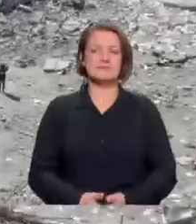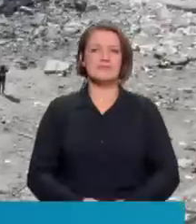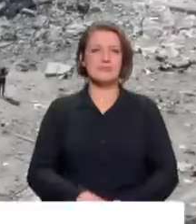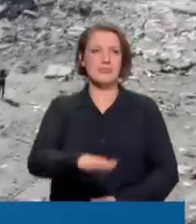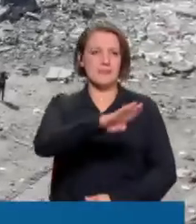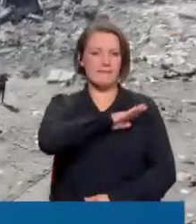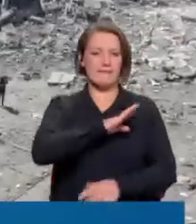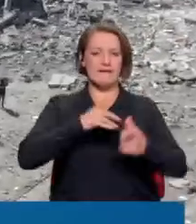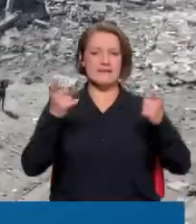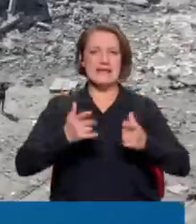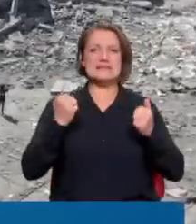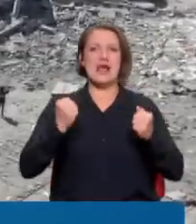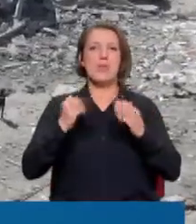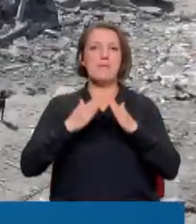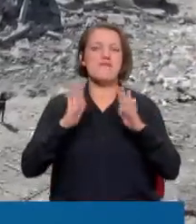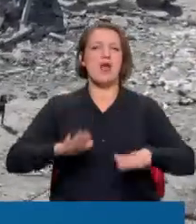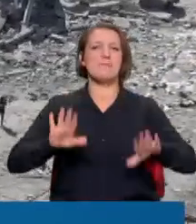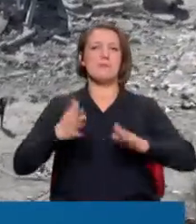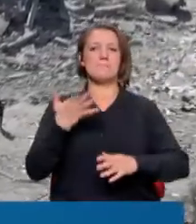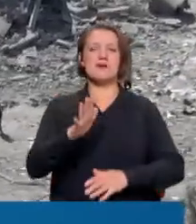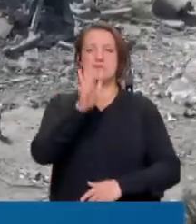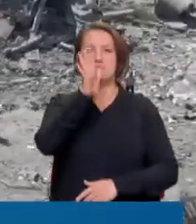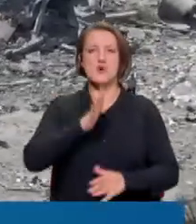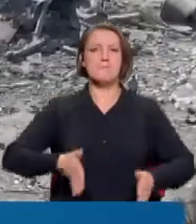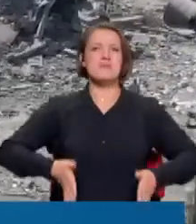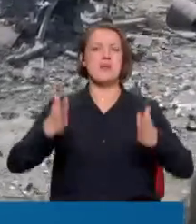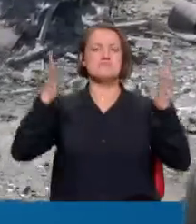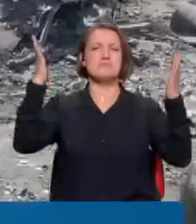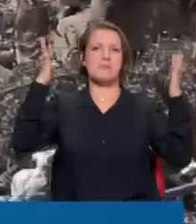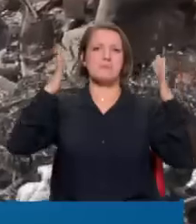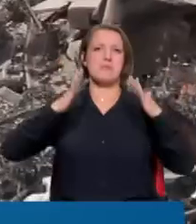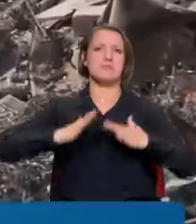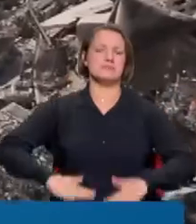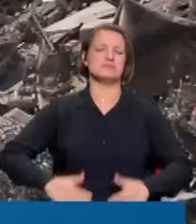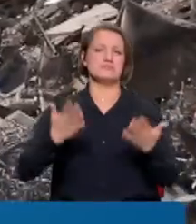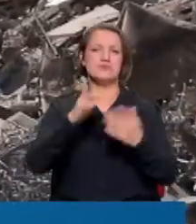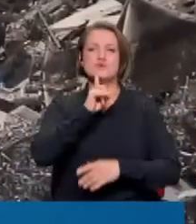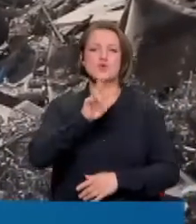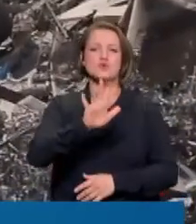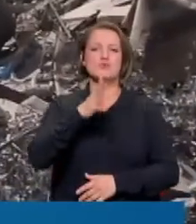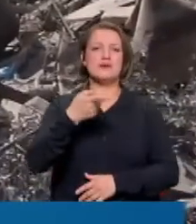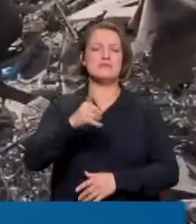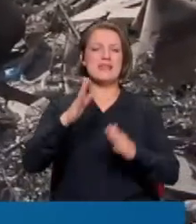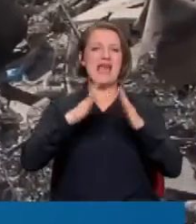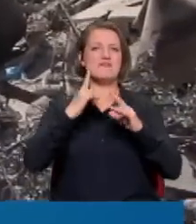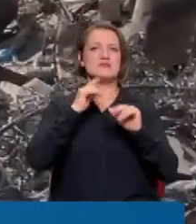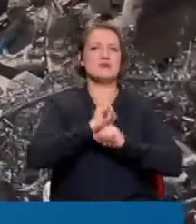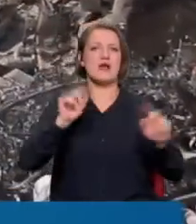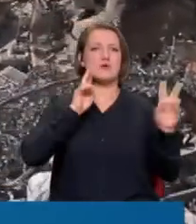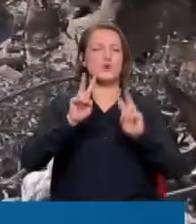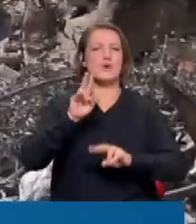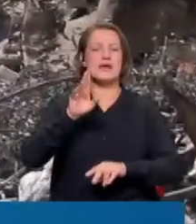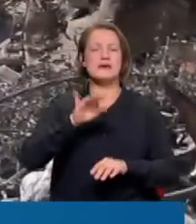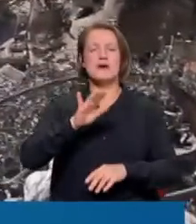Gazze'de neredeyse sağlam bina kalmadı 5500 bina tamamen yıkıldı 135.000 konut hasar gördü yaklaşık